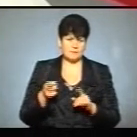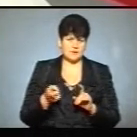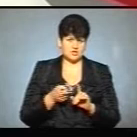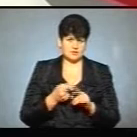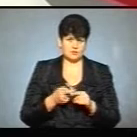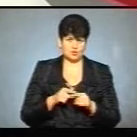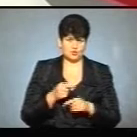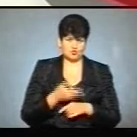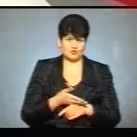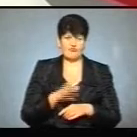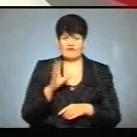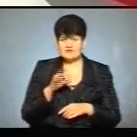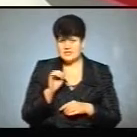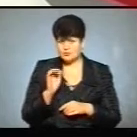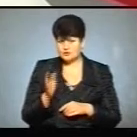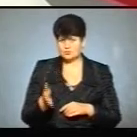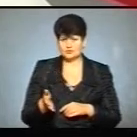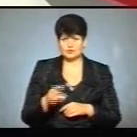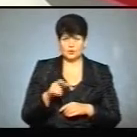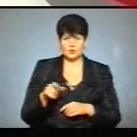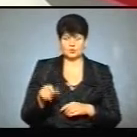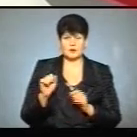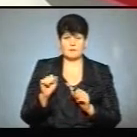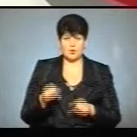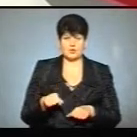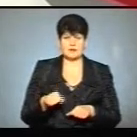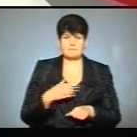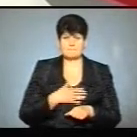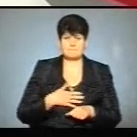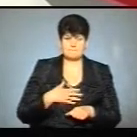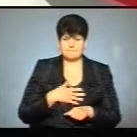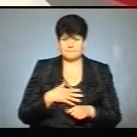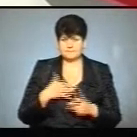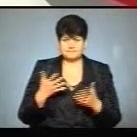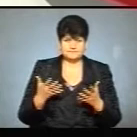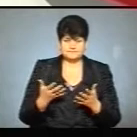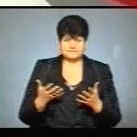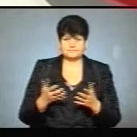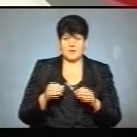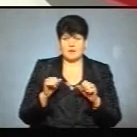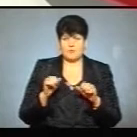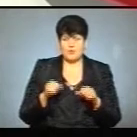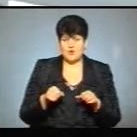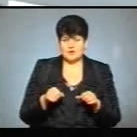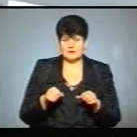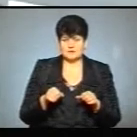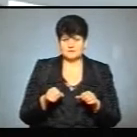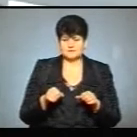цього. Все може бути, люди могли, як то кажуть, перегоріти, могли в якійсь